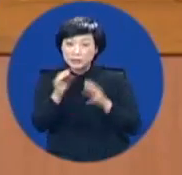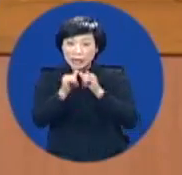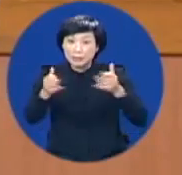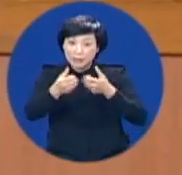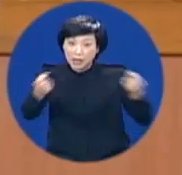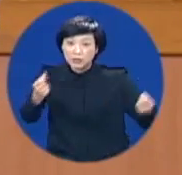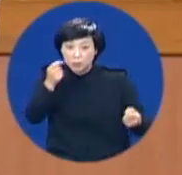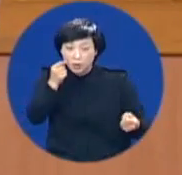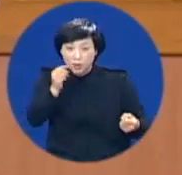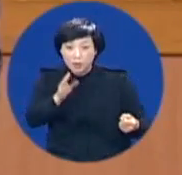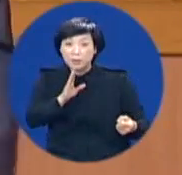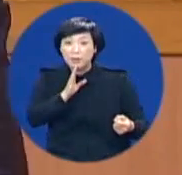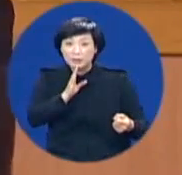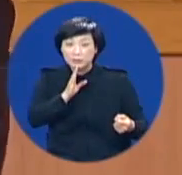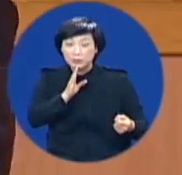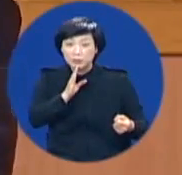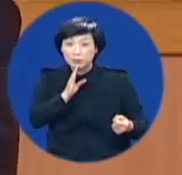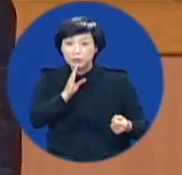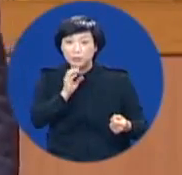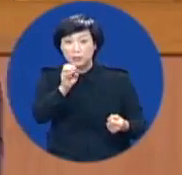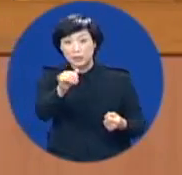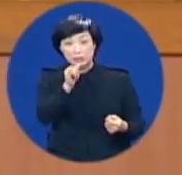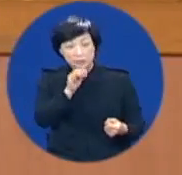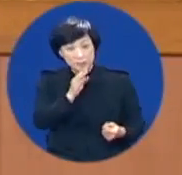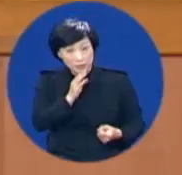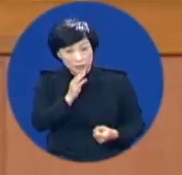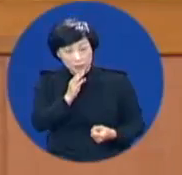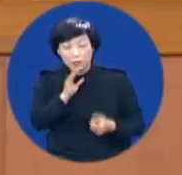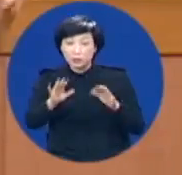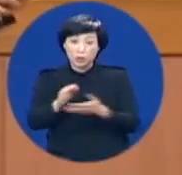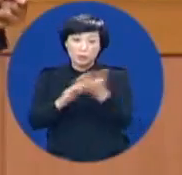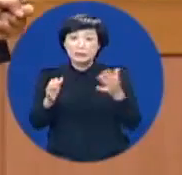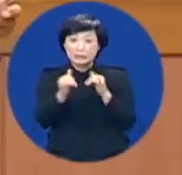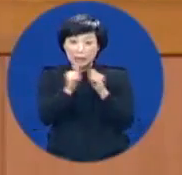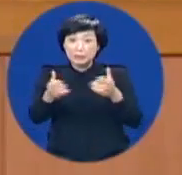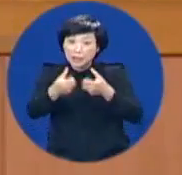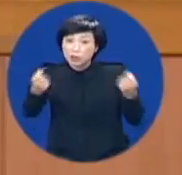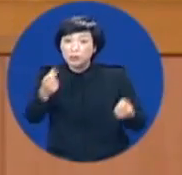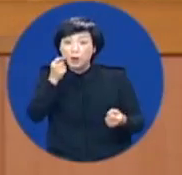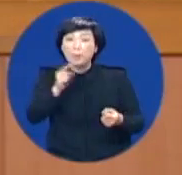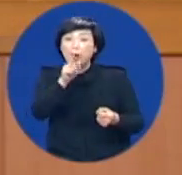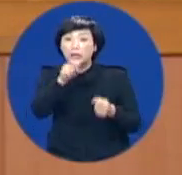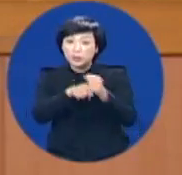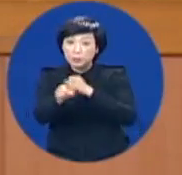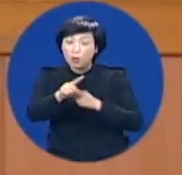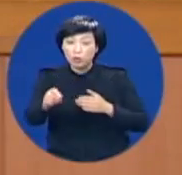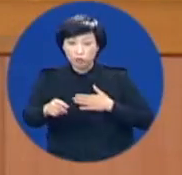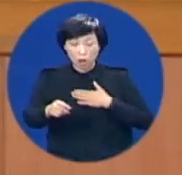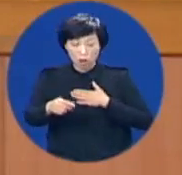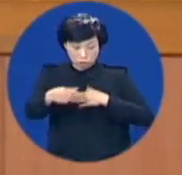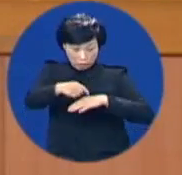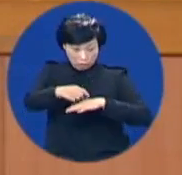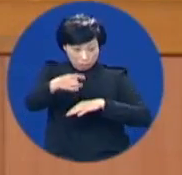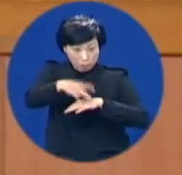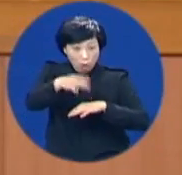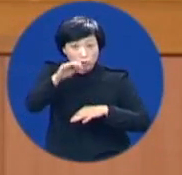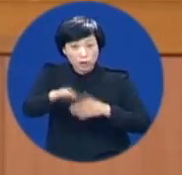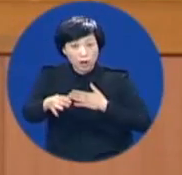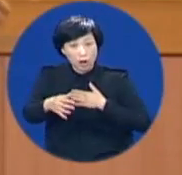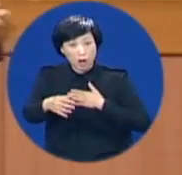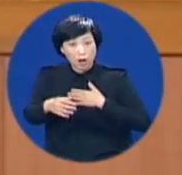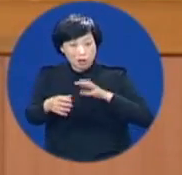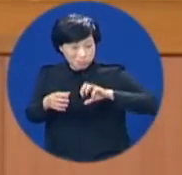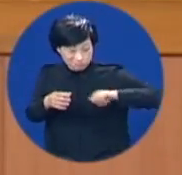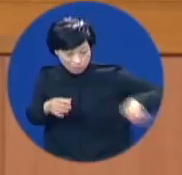사람이 나누지 못하느니라 그랬어요. 나누지 못한다는 말은 자기 살과 뼈를 어떻게